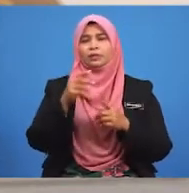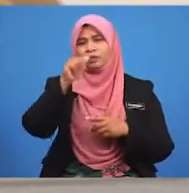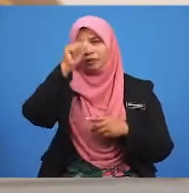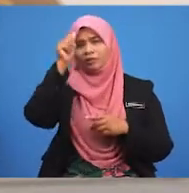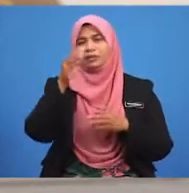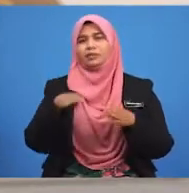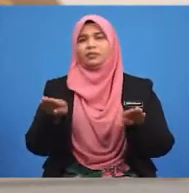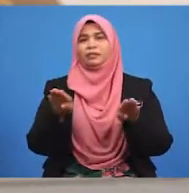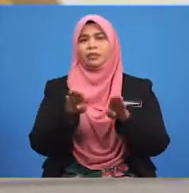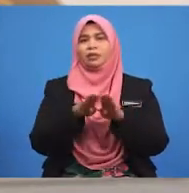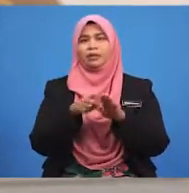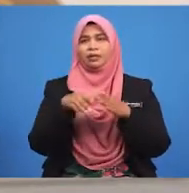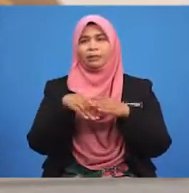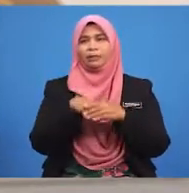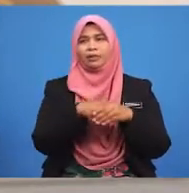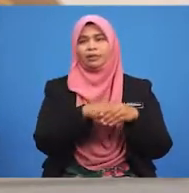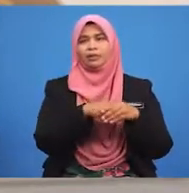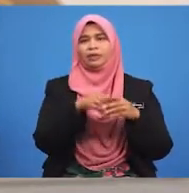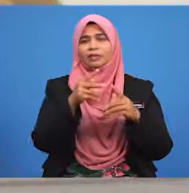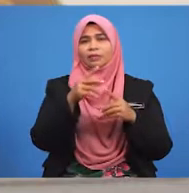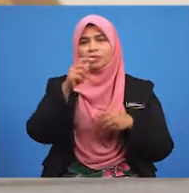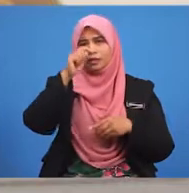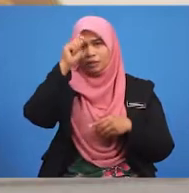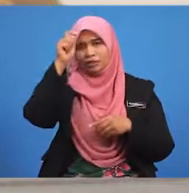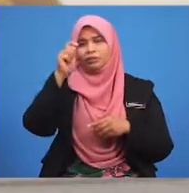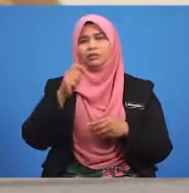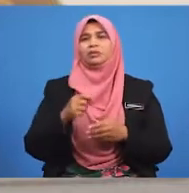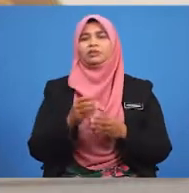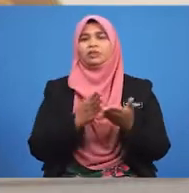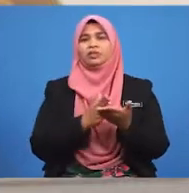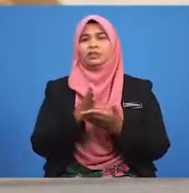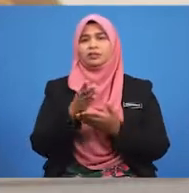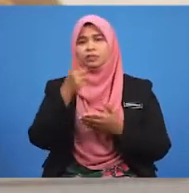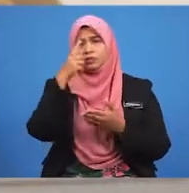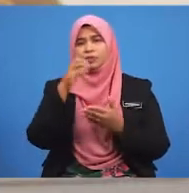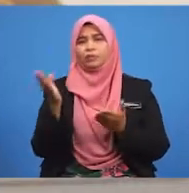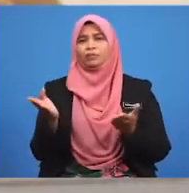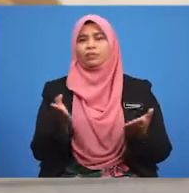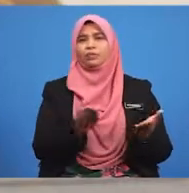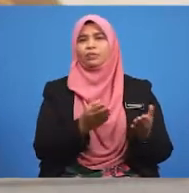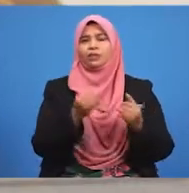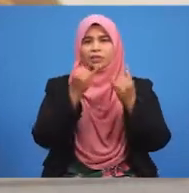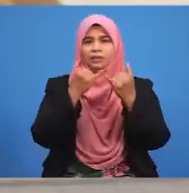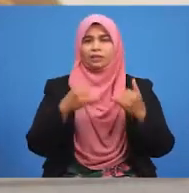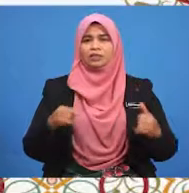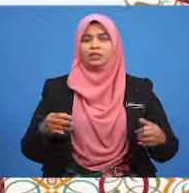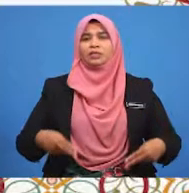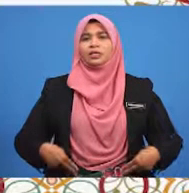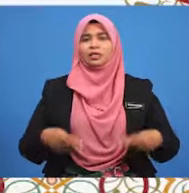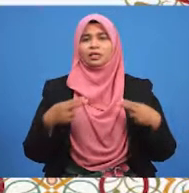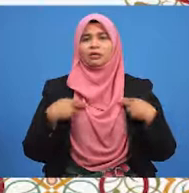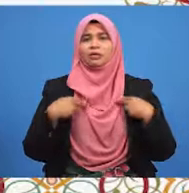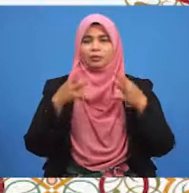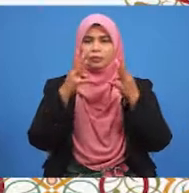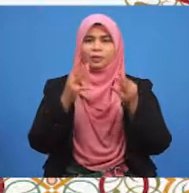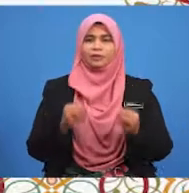panduan kepada manusia, seterusnya membawa kepada kesejahteraan hidup umat manusia.